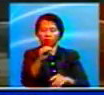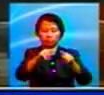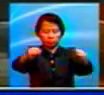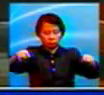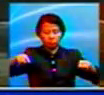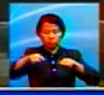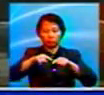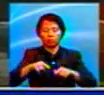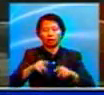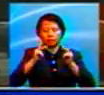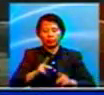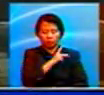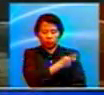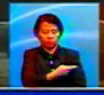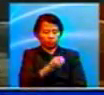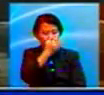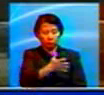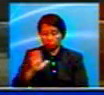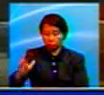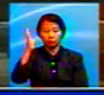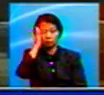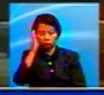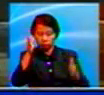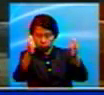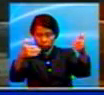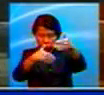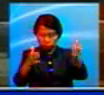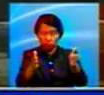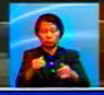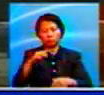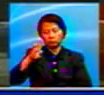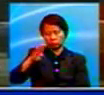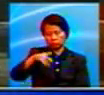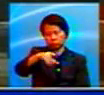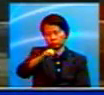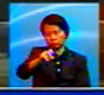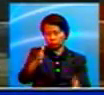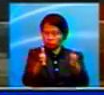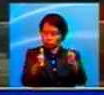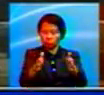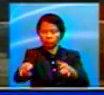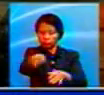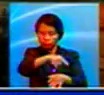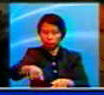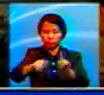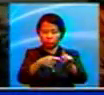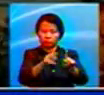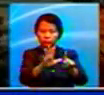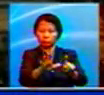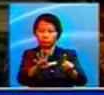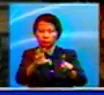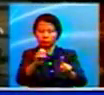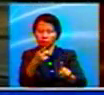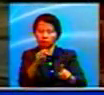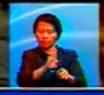50,000 km². Pihak berkuasa memaklumkan mereka mengetahui posisi angkaran Boeing 777 kira-kira